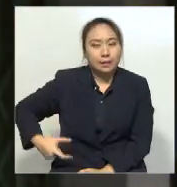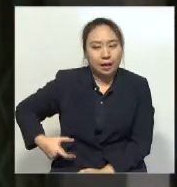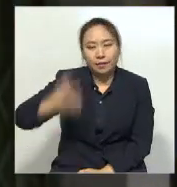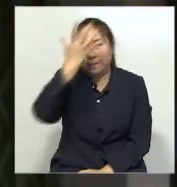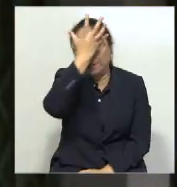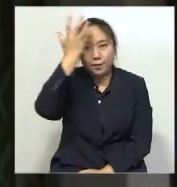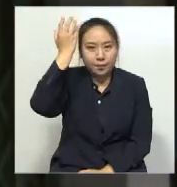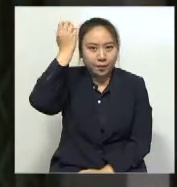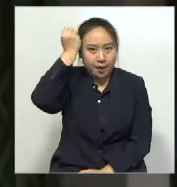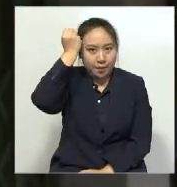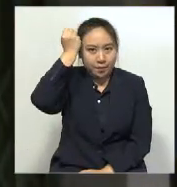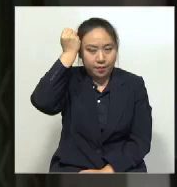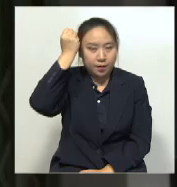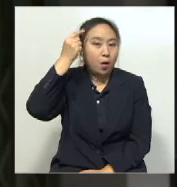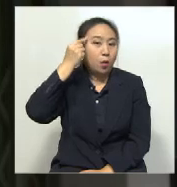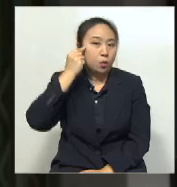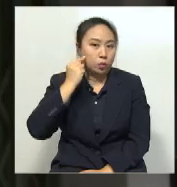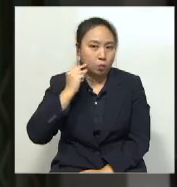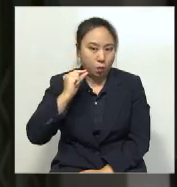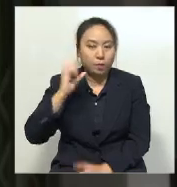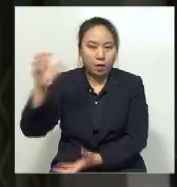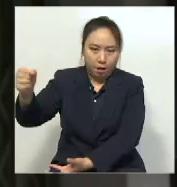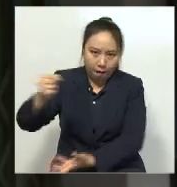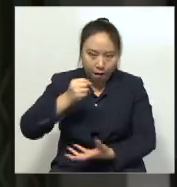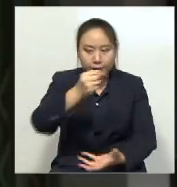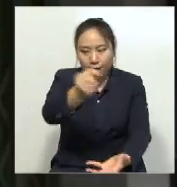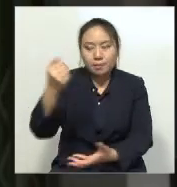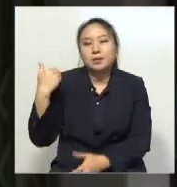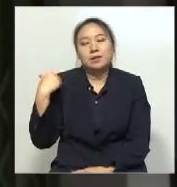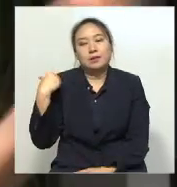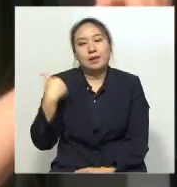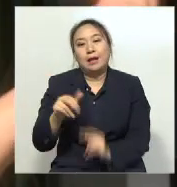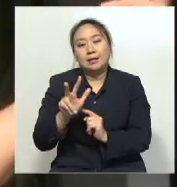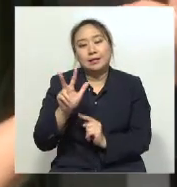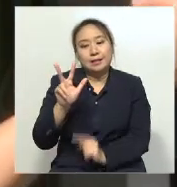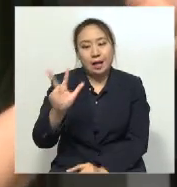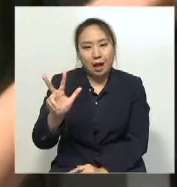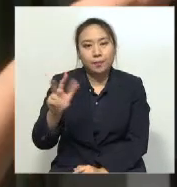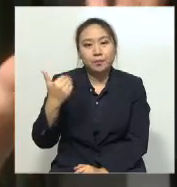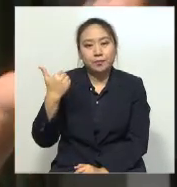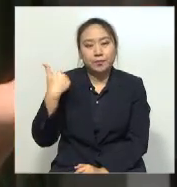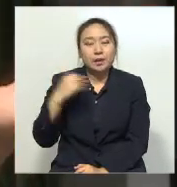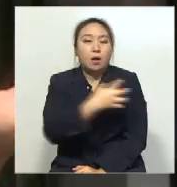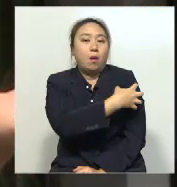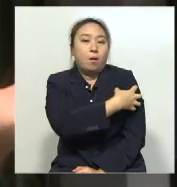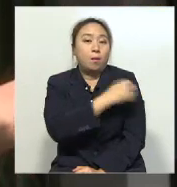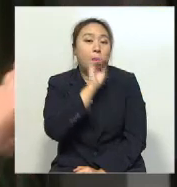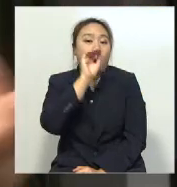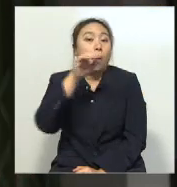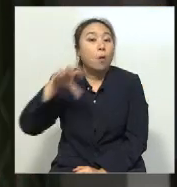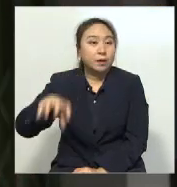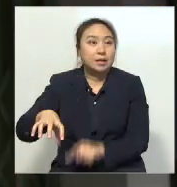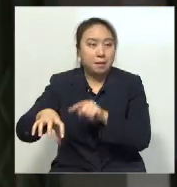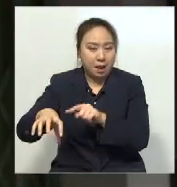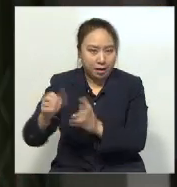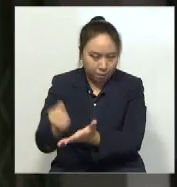านะของพระองค์เจ้าสมสวรีน่ะมาแจกครั้งที่สองครั้งที่สามก็มาเทศบาลไง ม